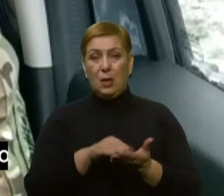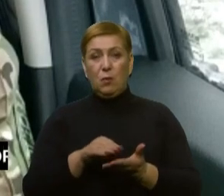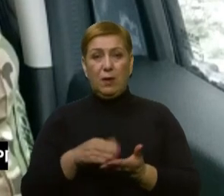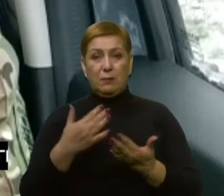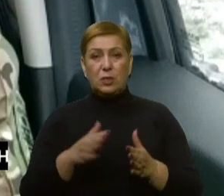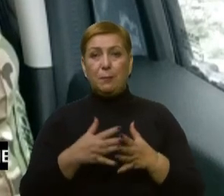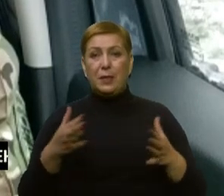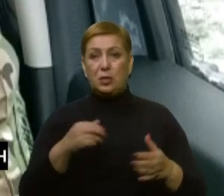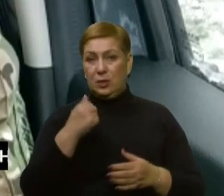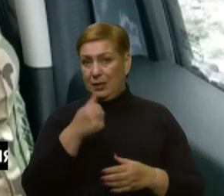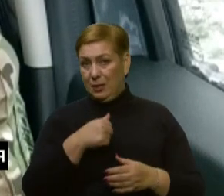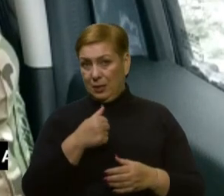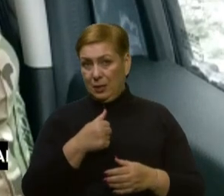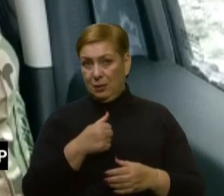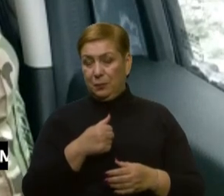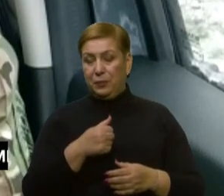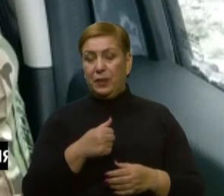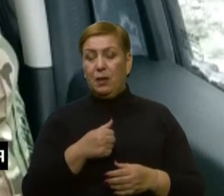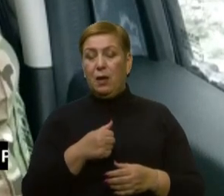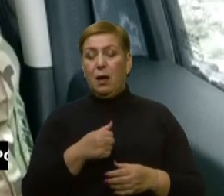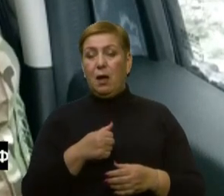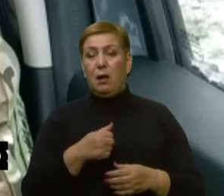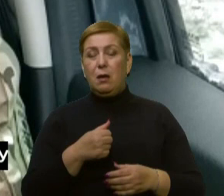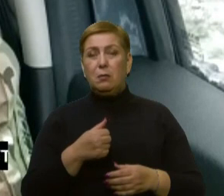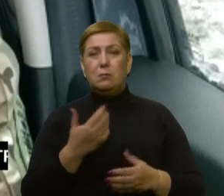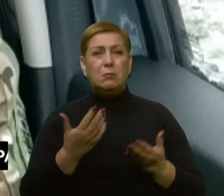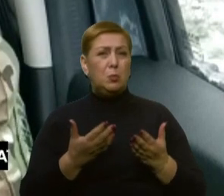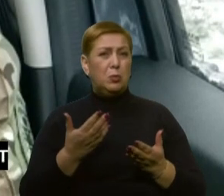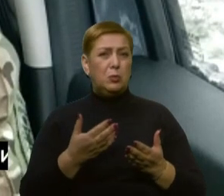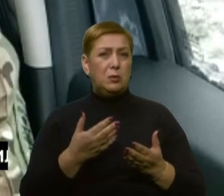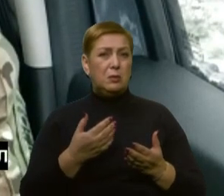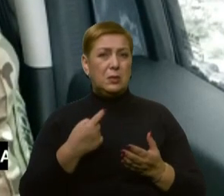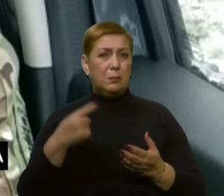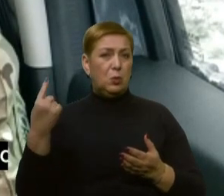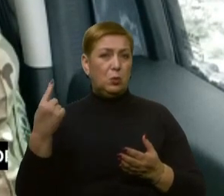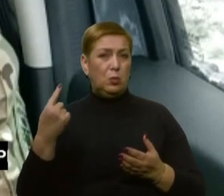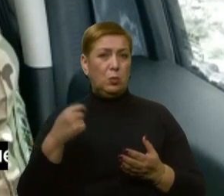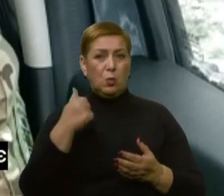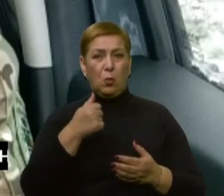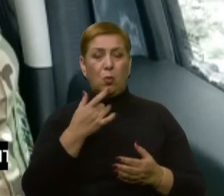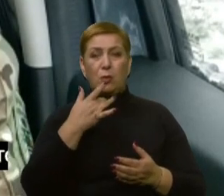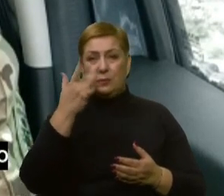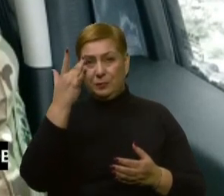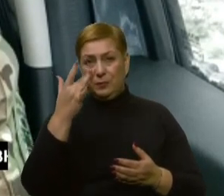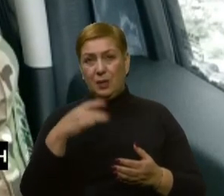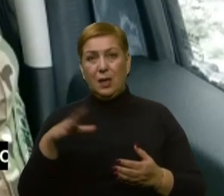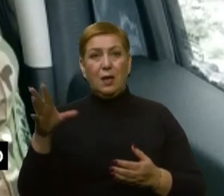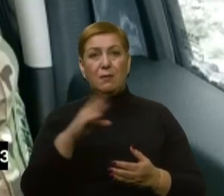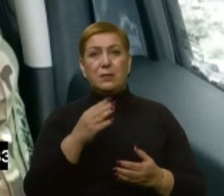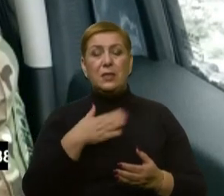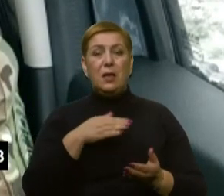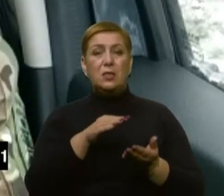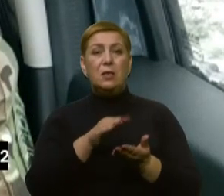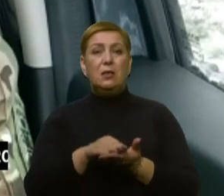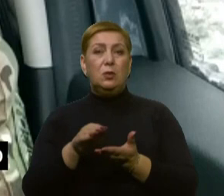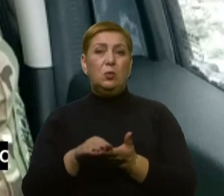рік. Мабуть, не знаю, ну, мабуть, зрідка минулого року ми вже не ховаємо. Бо всі наші кладовища, вони